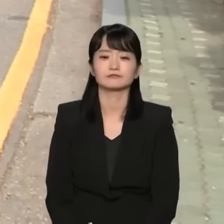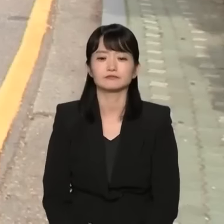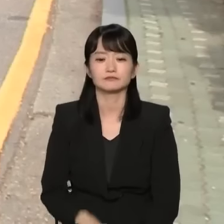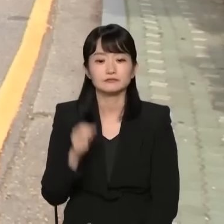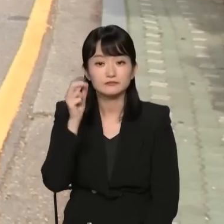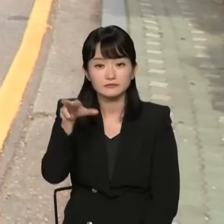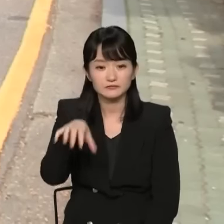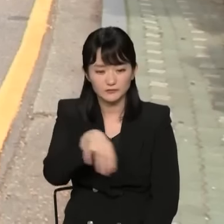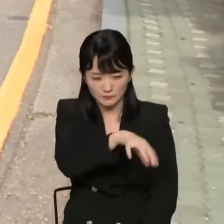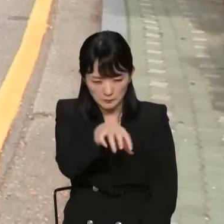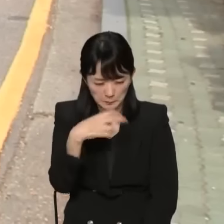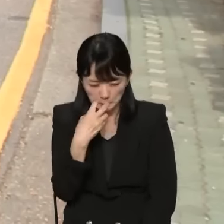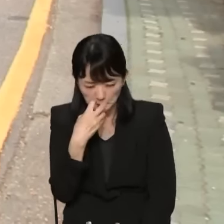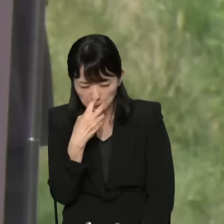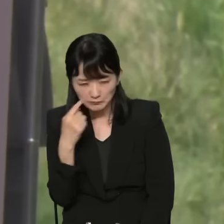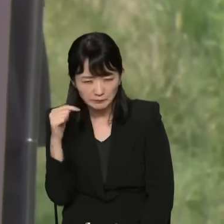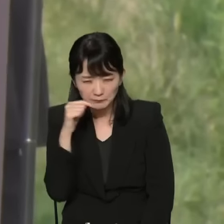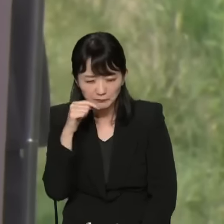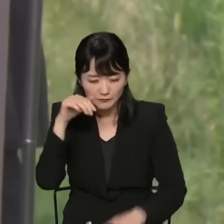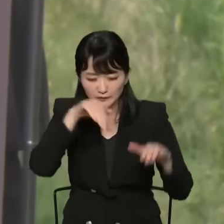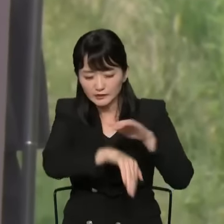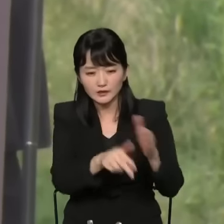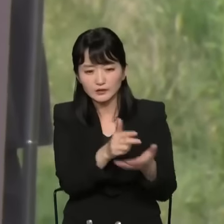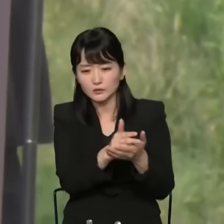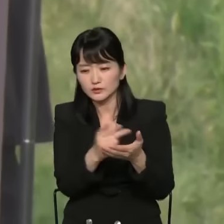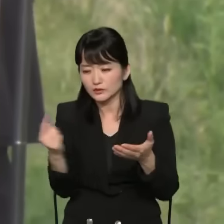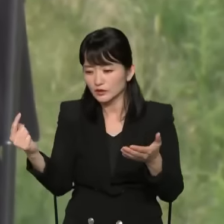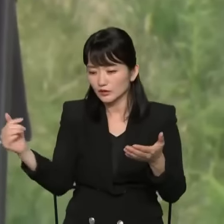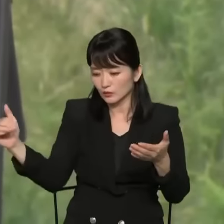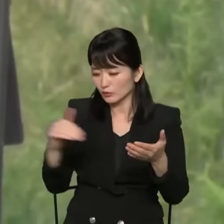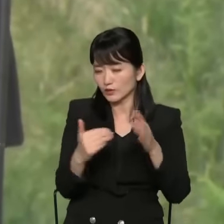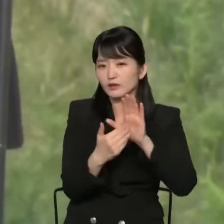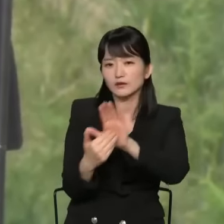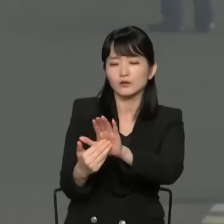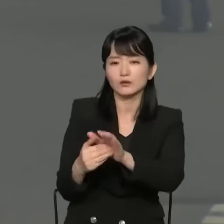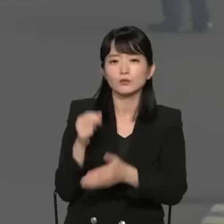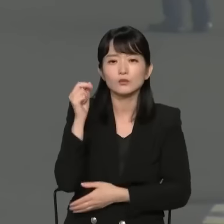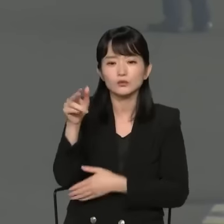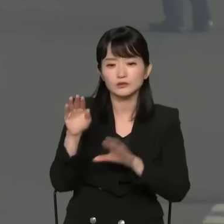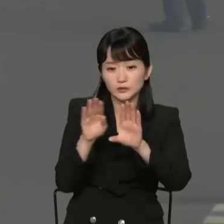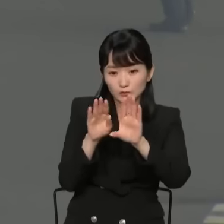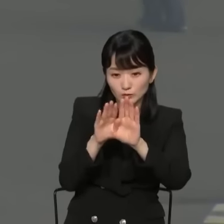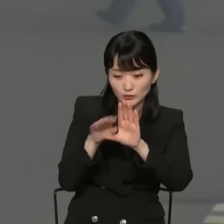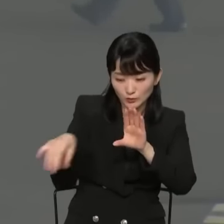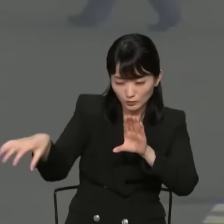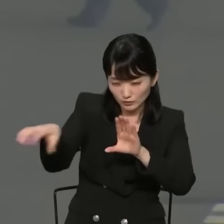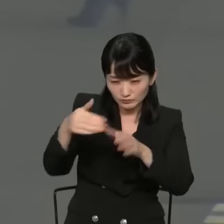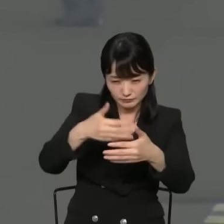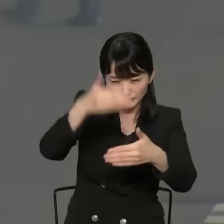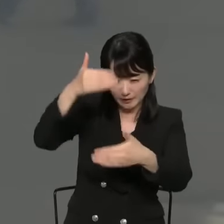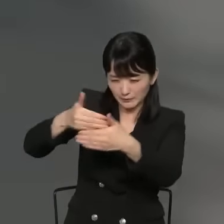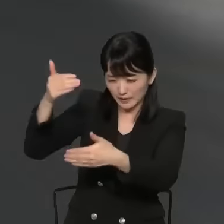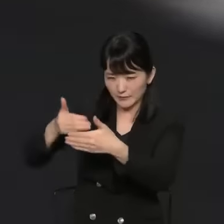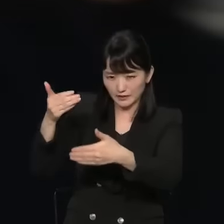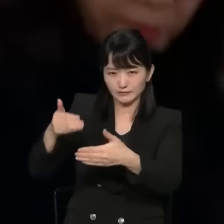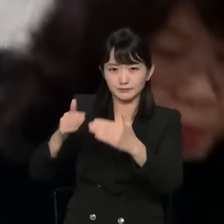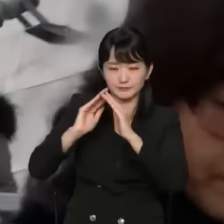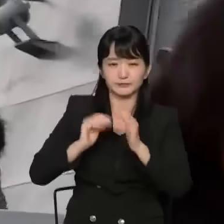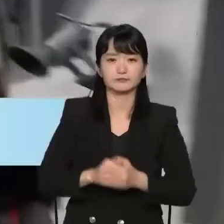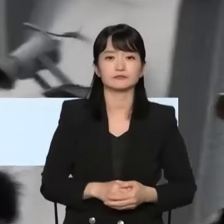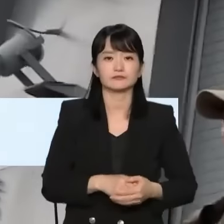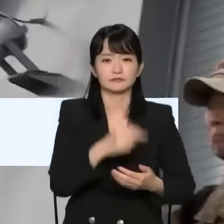호텔의 경비는 삼엄해 지하주차장 출입이 통제되고 호텔 출입구마다 가림막까지 설치됐습니다. 민정